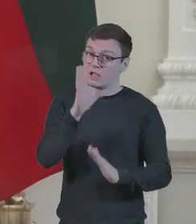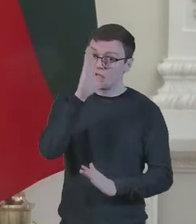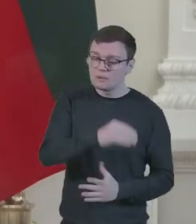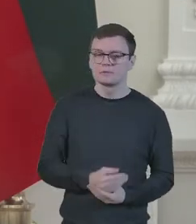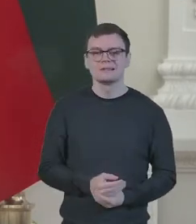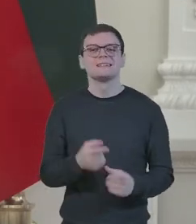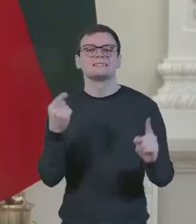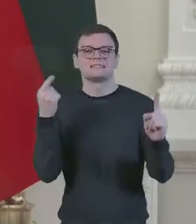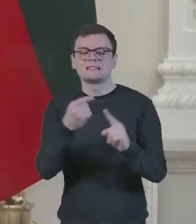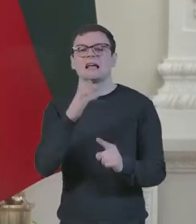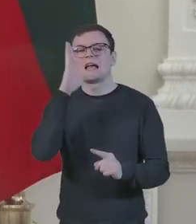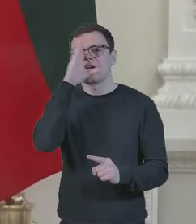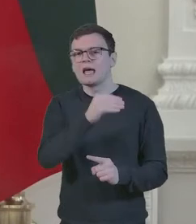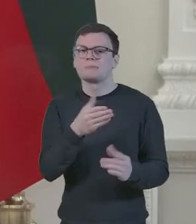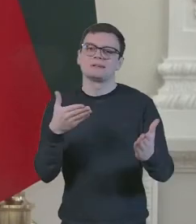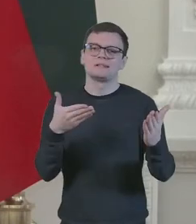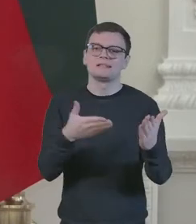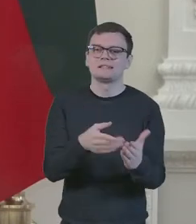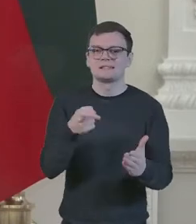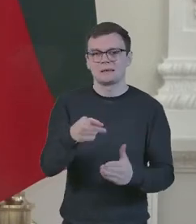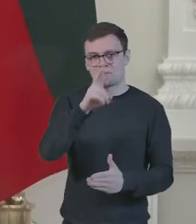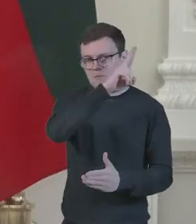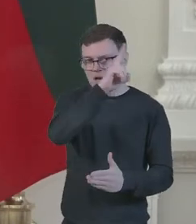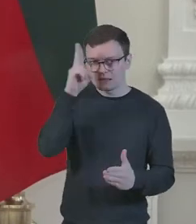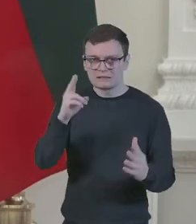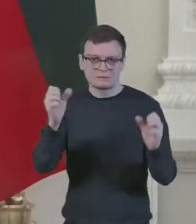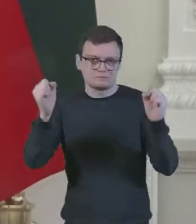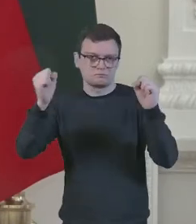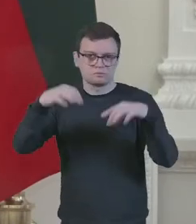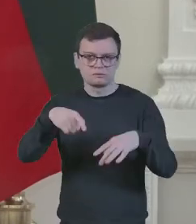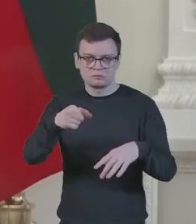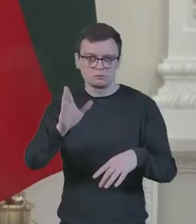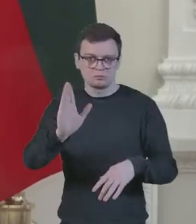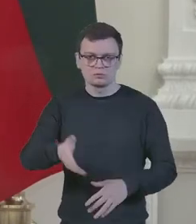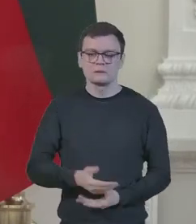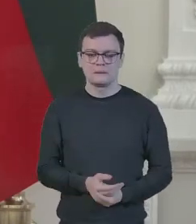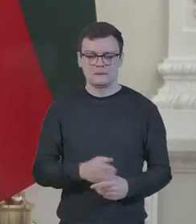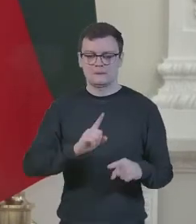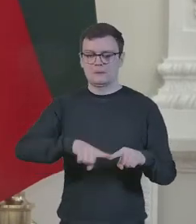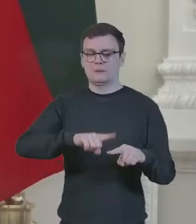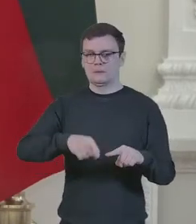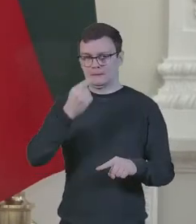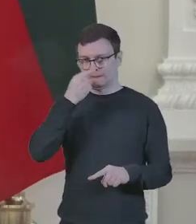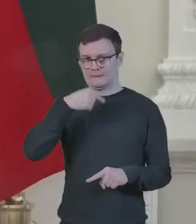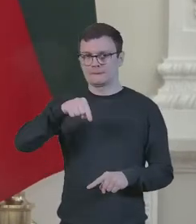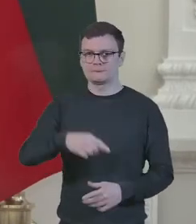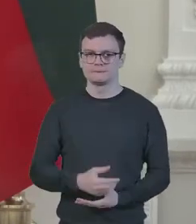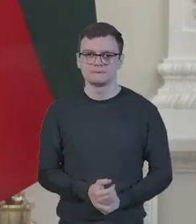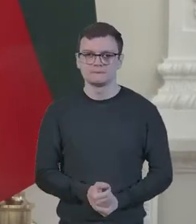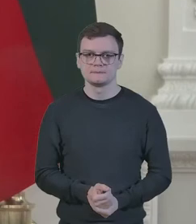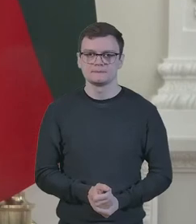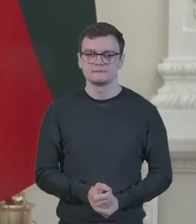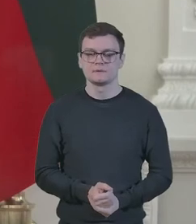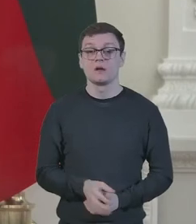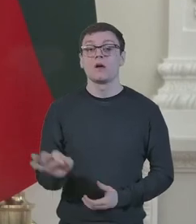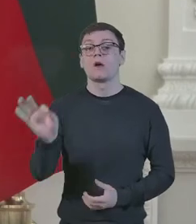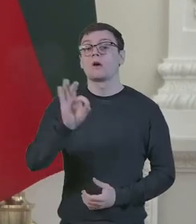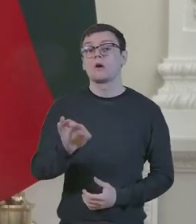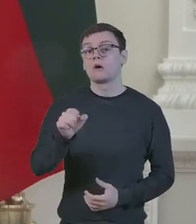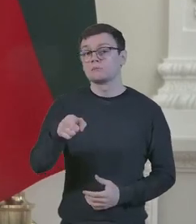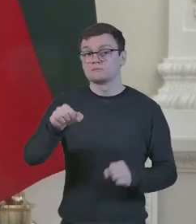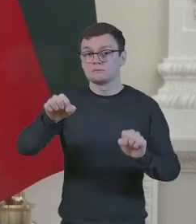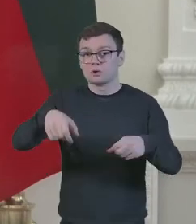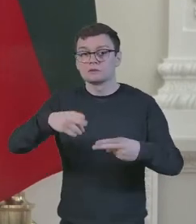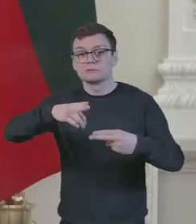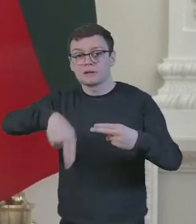iki NATO viršūnių susitikimo, kuris įvyks jau netrukus. Na, o dėl galimo